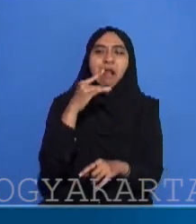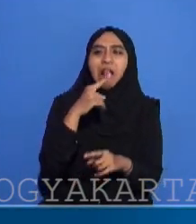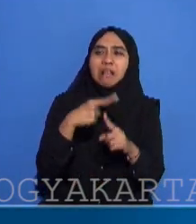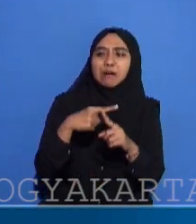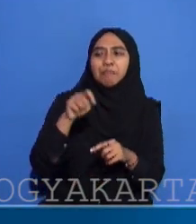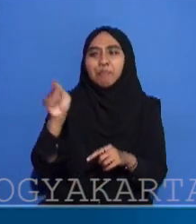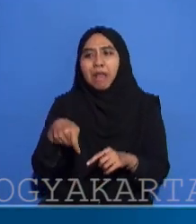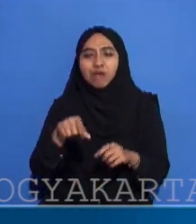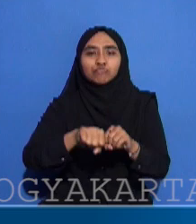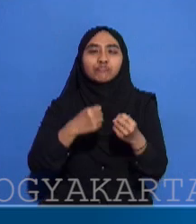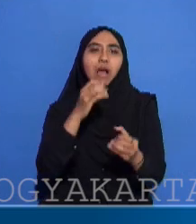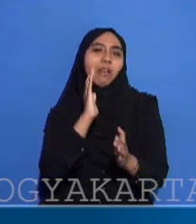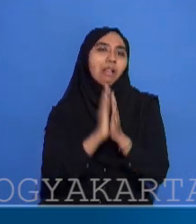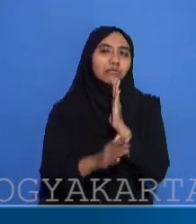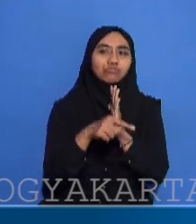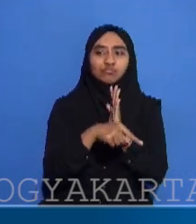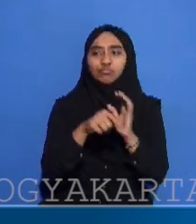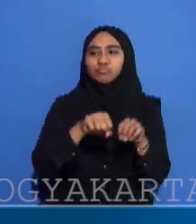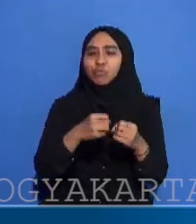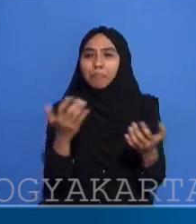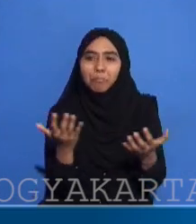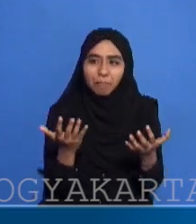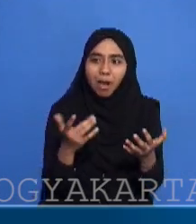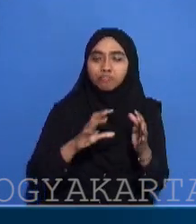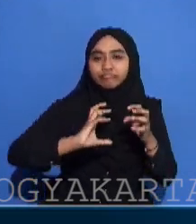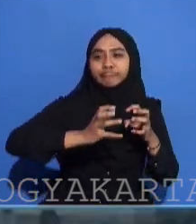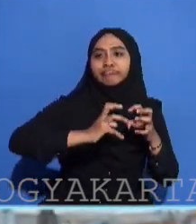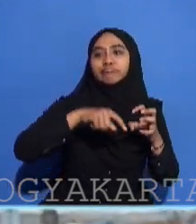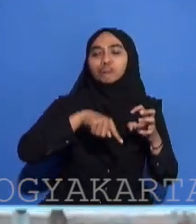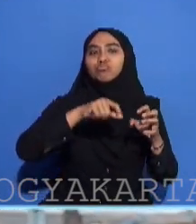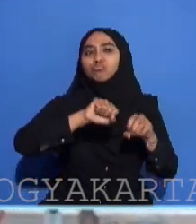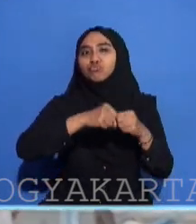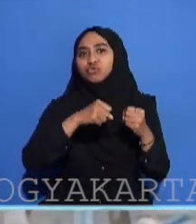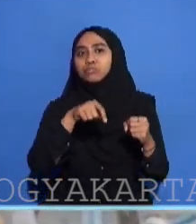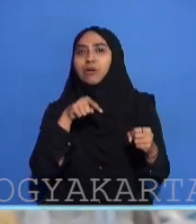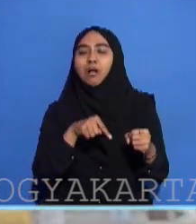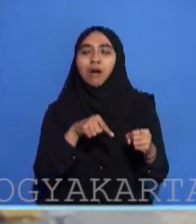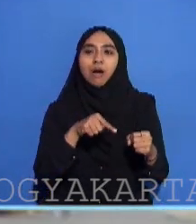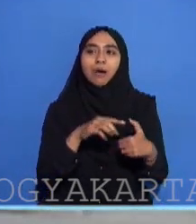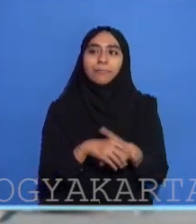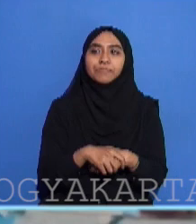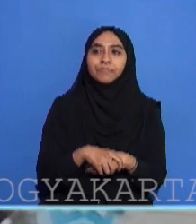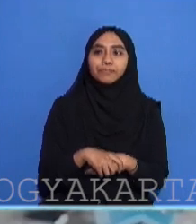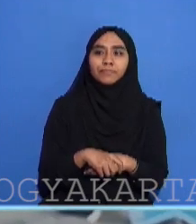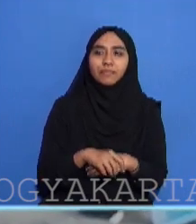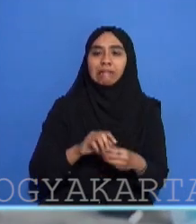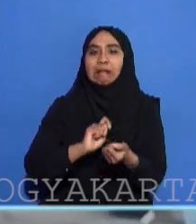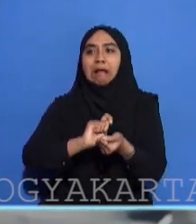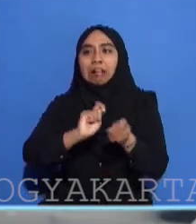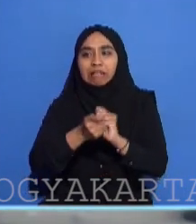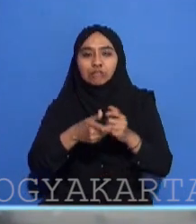rusak. Rusaknya gimana, Pak? Gearboxnya rusak, itu kok macet, terus diganti tapi tidak cocok